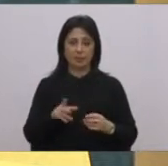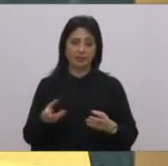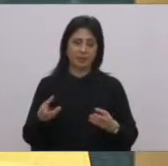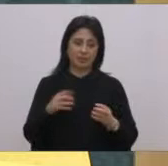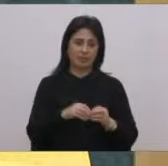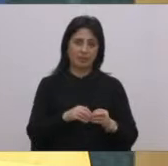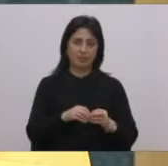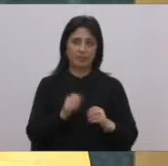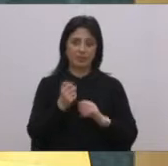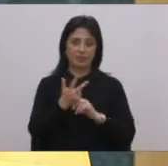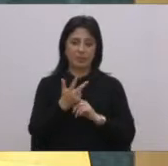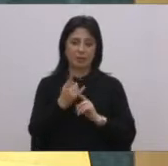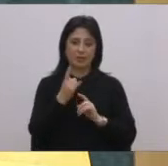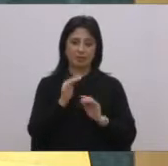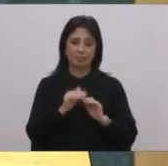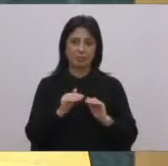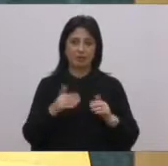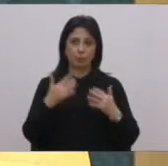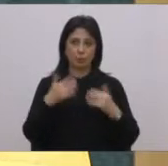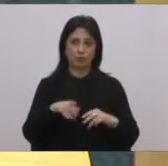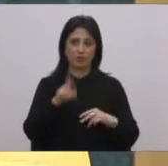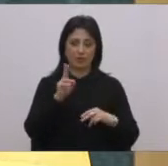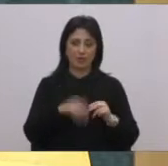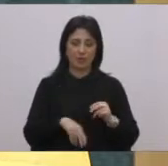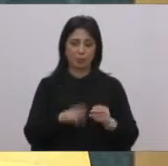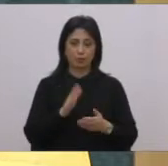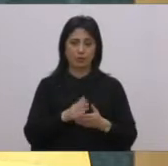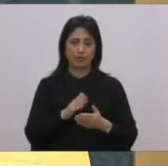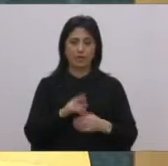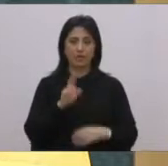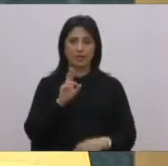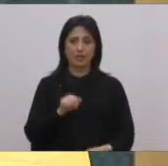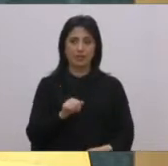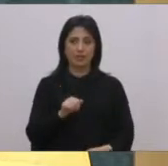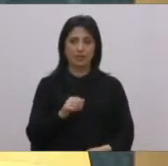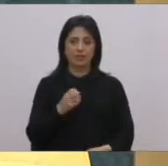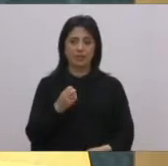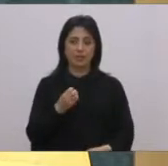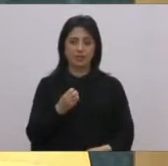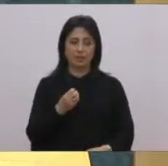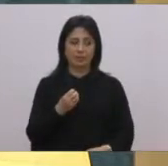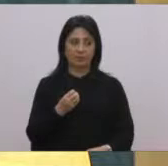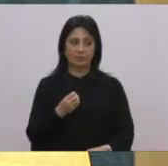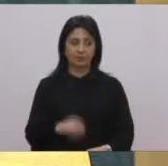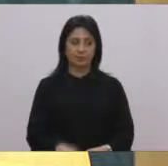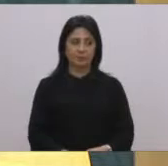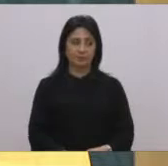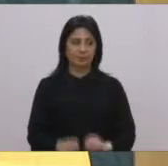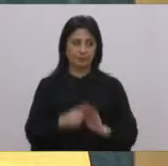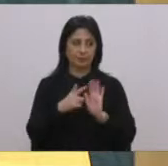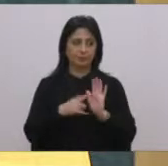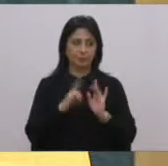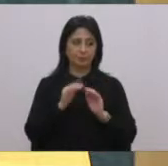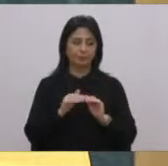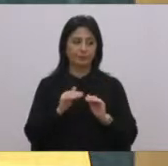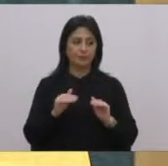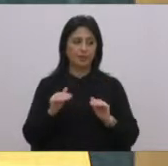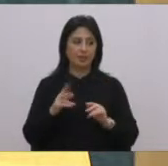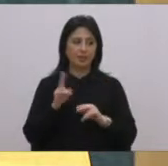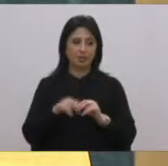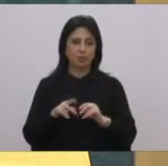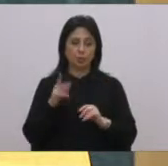ამასთანავე 13 ბაღი უკვე დასრულებული გვაქვს და კიდევ 17 ბაღის დასრულება